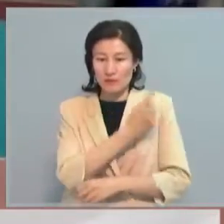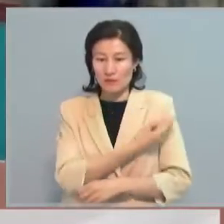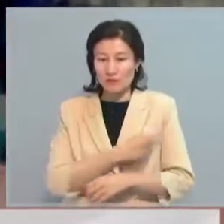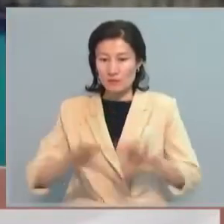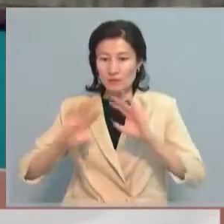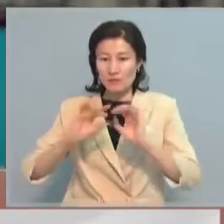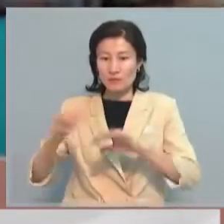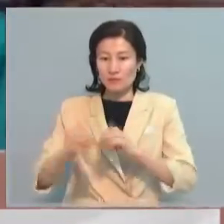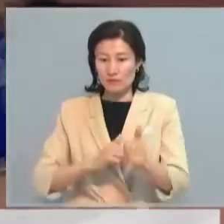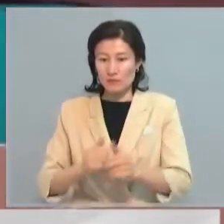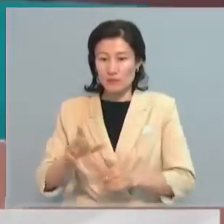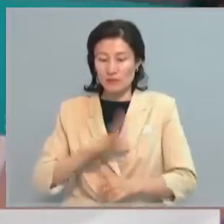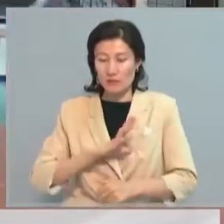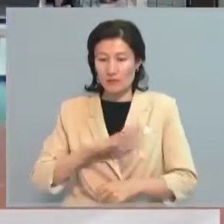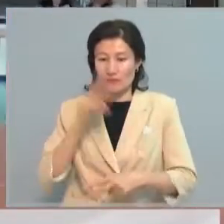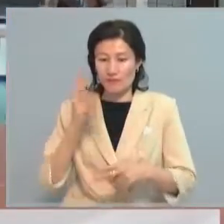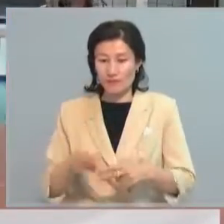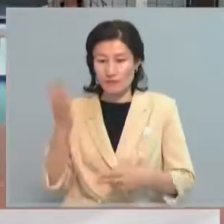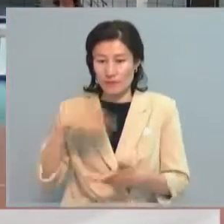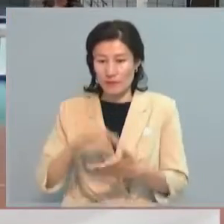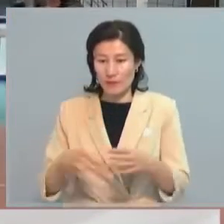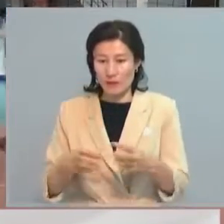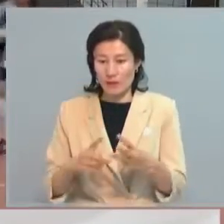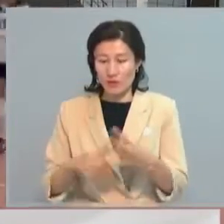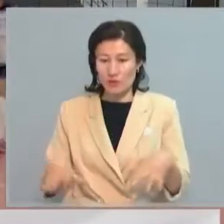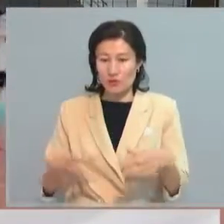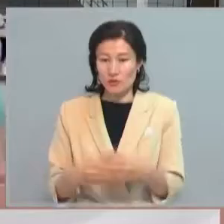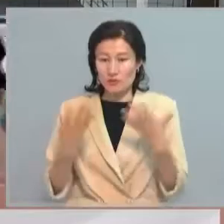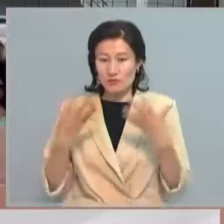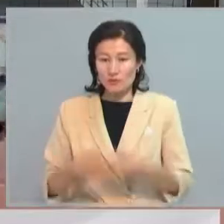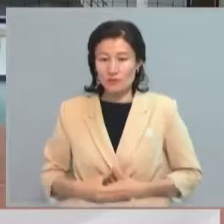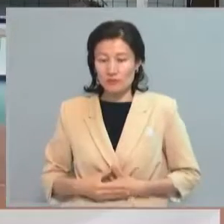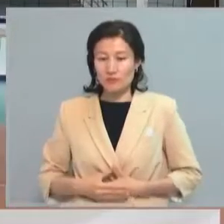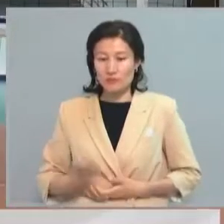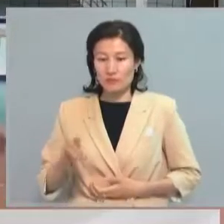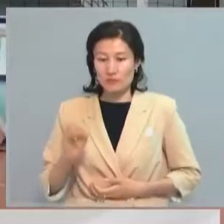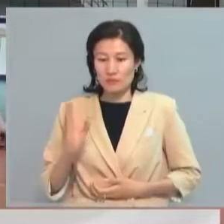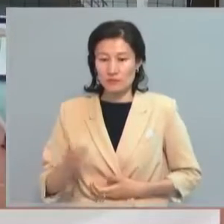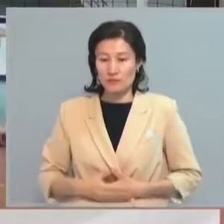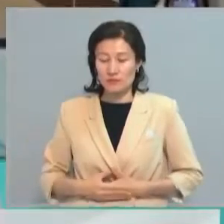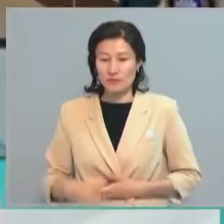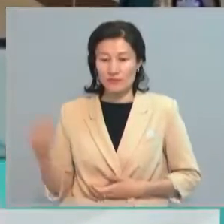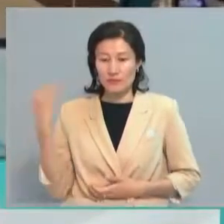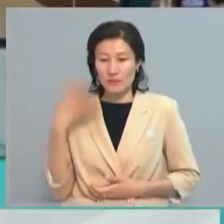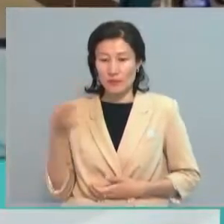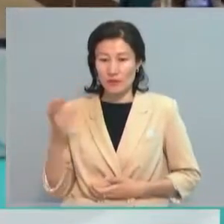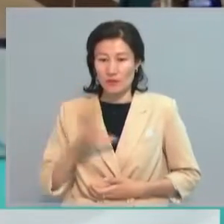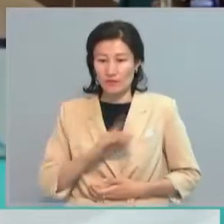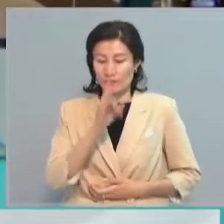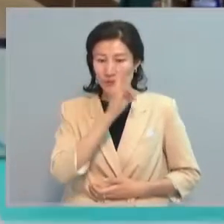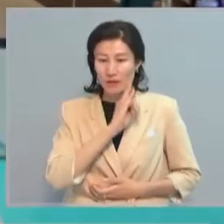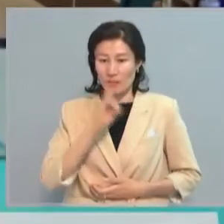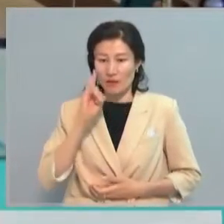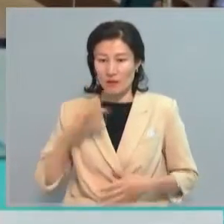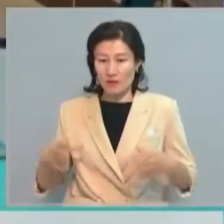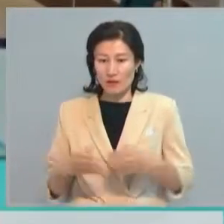волейболшылар тартысқа толы ойын өткізіп, қорытындыда шымқалалықтар 3-2 есебімен тұрандықтардан айласын асырып кетті. Түркістанда әйелдер